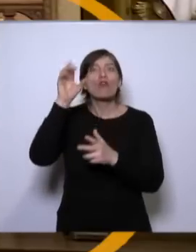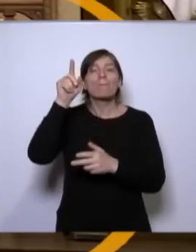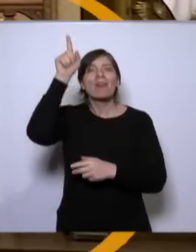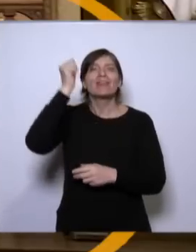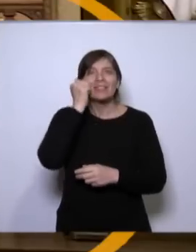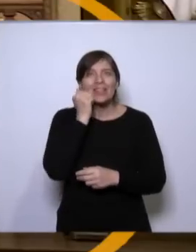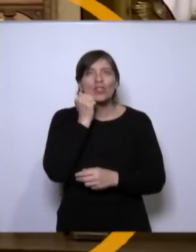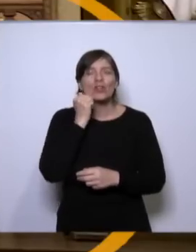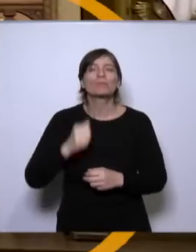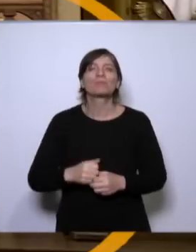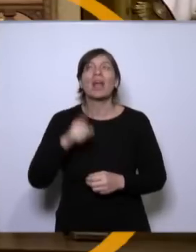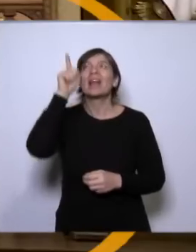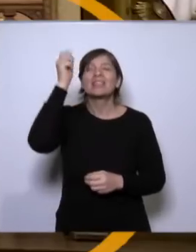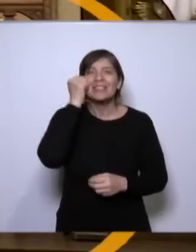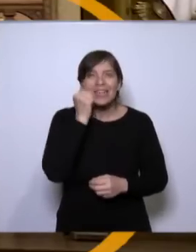이름을 선포하셨다.